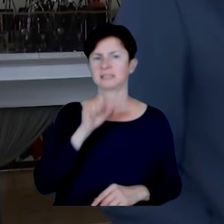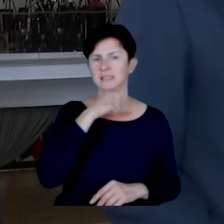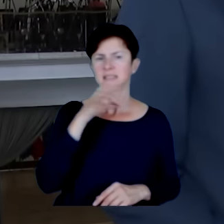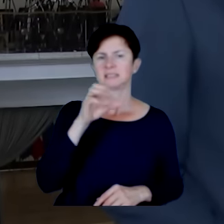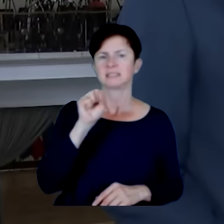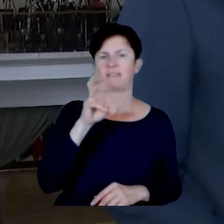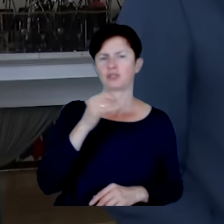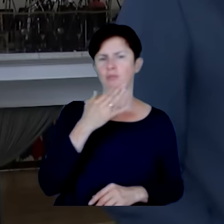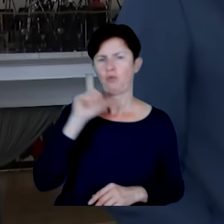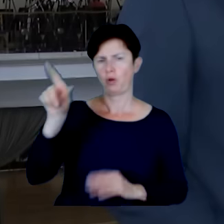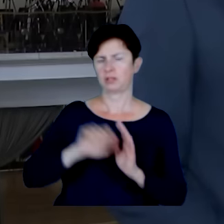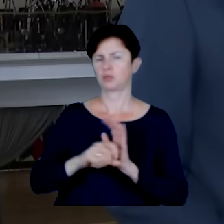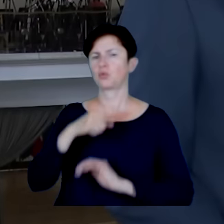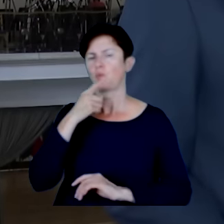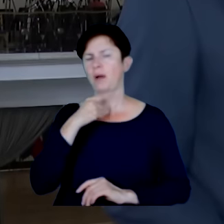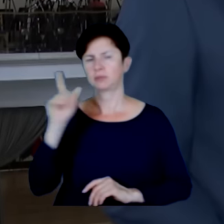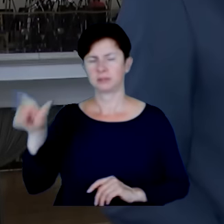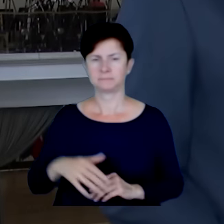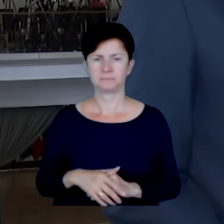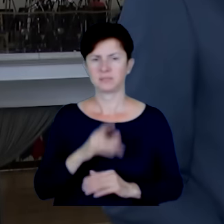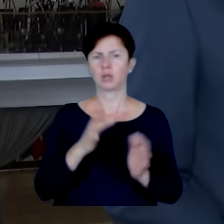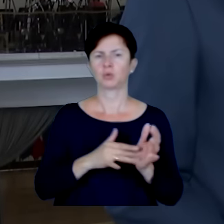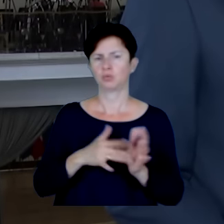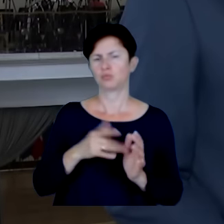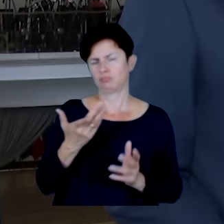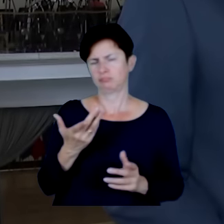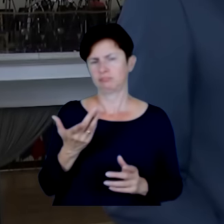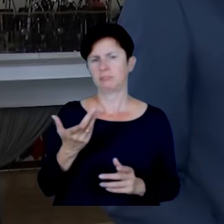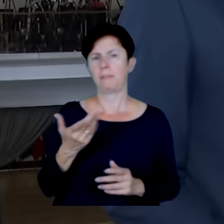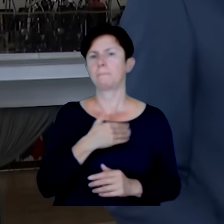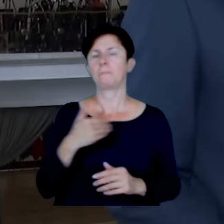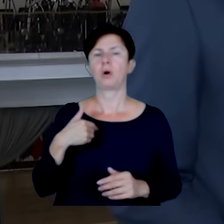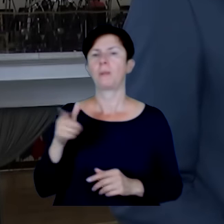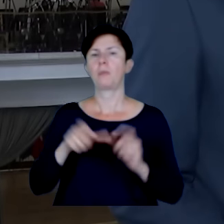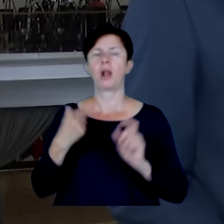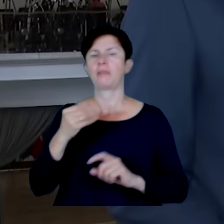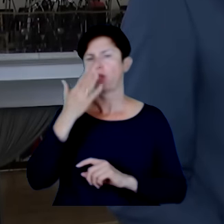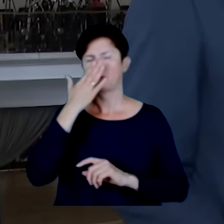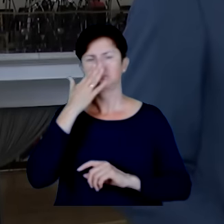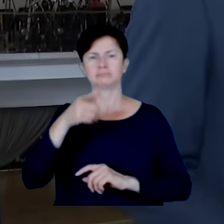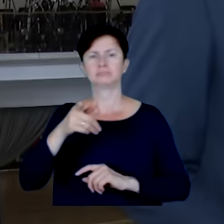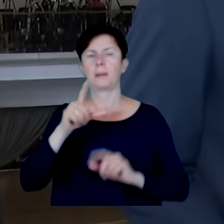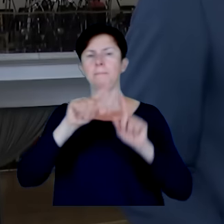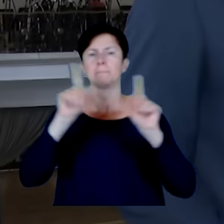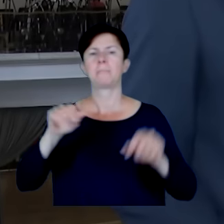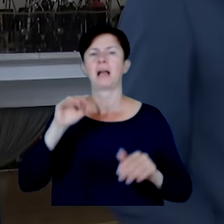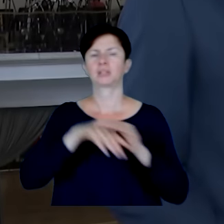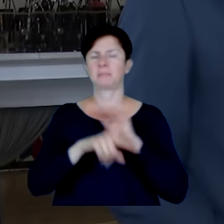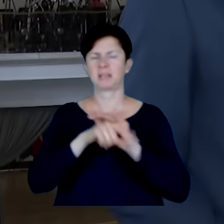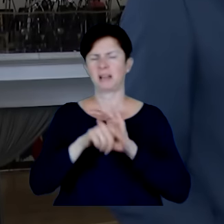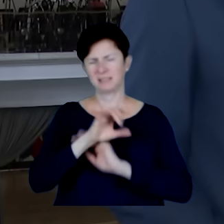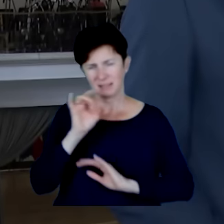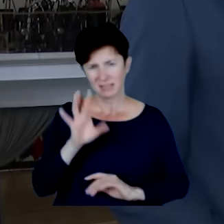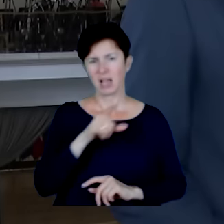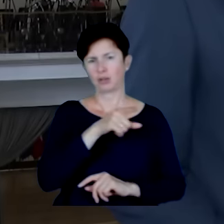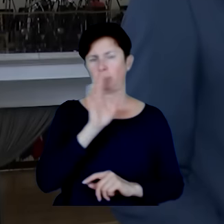Sawicki, mówiąc wprost, że Donald Tusk kłamie, mówiąc, że Polaków nie będzie dotyczył pakt migracyjny. Oczywiście, że będzie dotyczył.